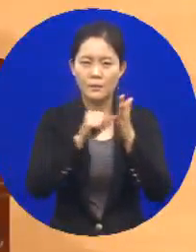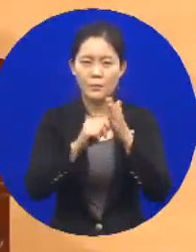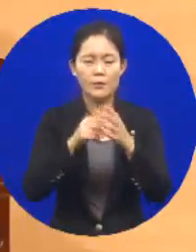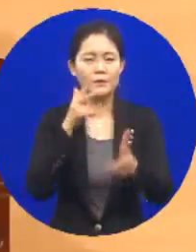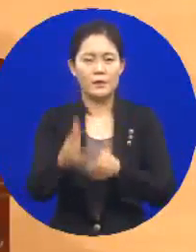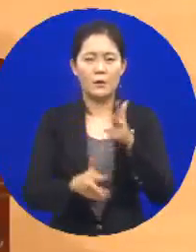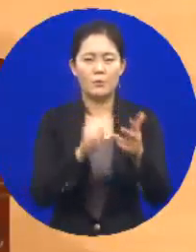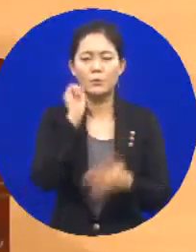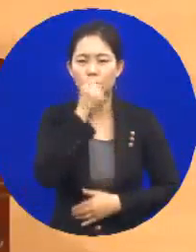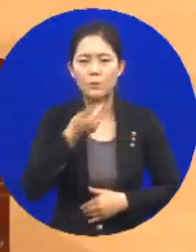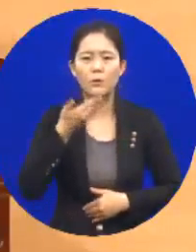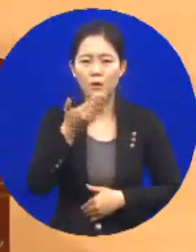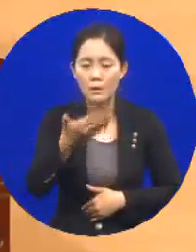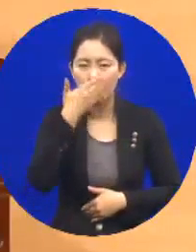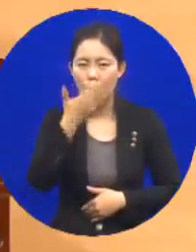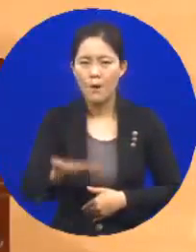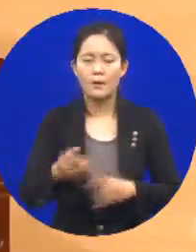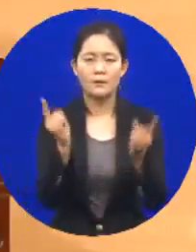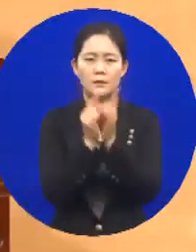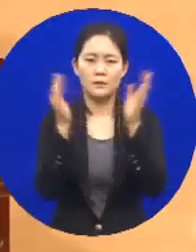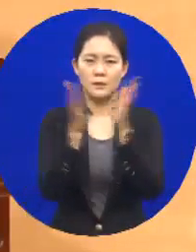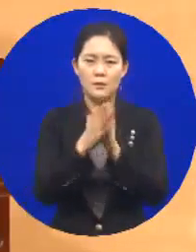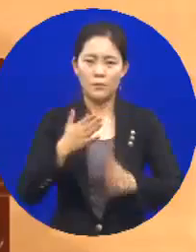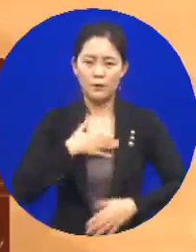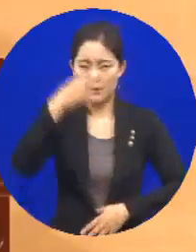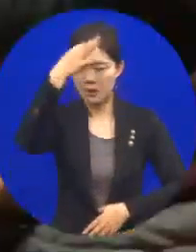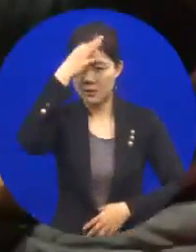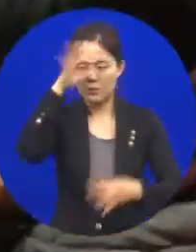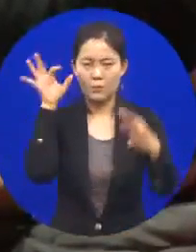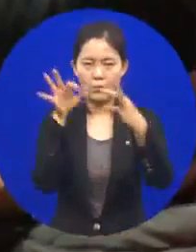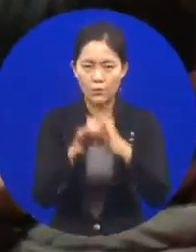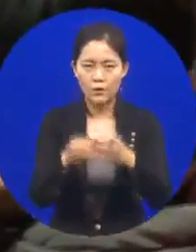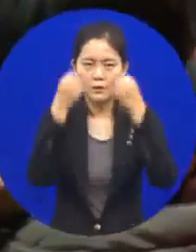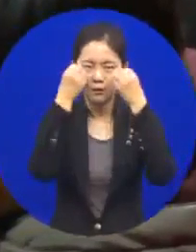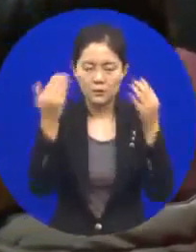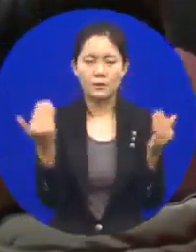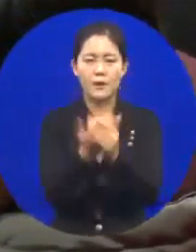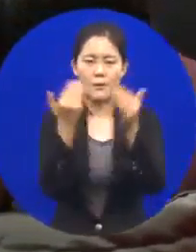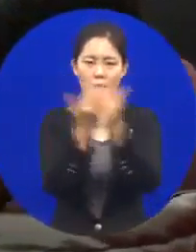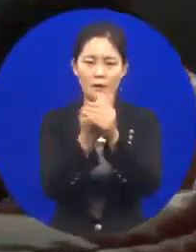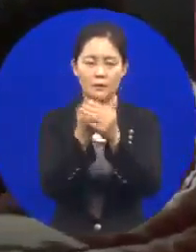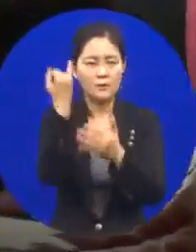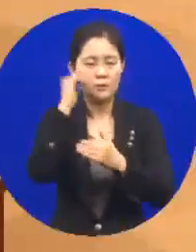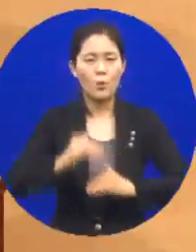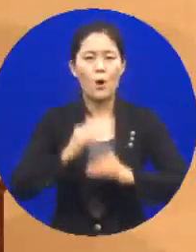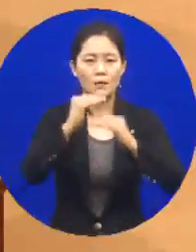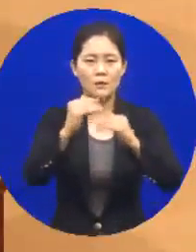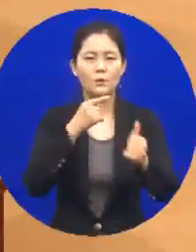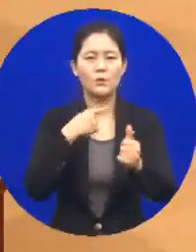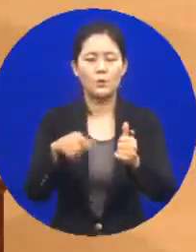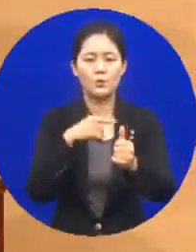사물인터넷 산업을 소개하고 구동원리를 이해하게 해 직접 사물인터넷 기술이 융합된 신제품을 기획, 개발하게 하는